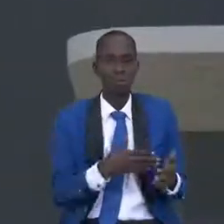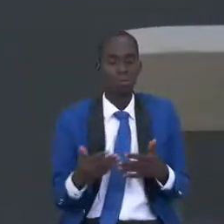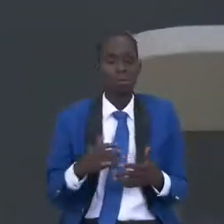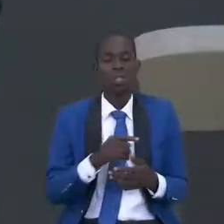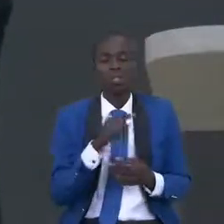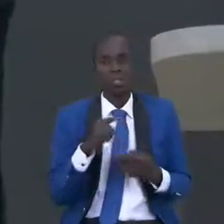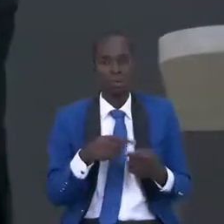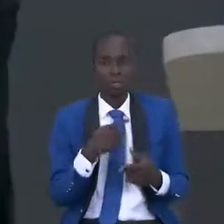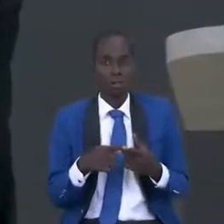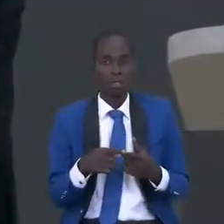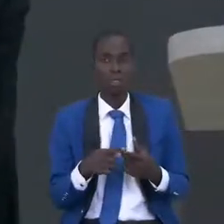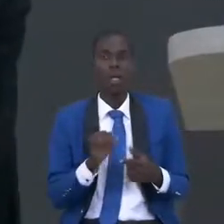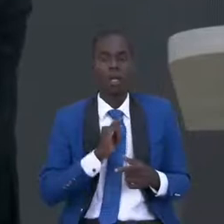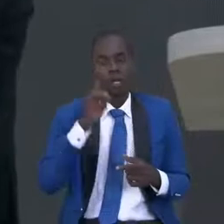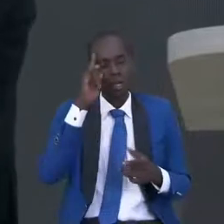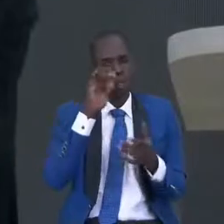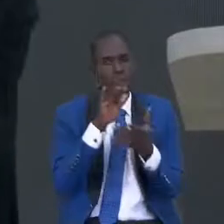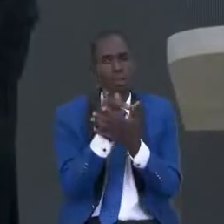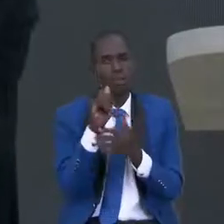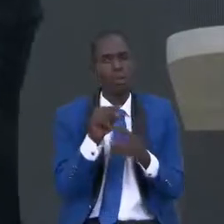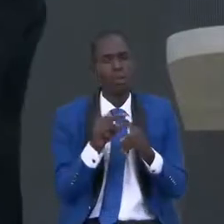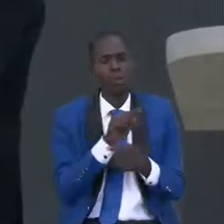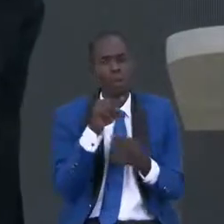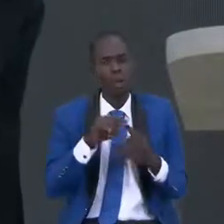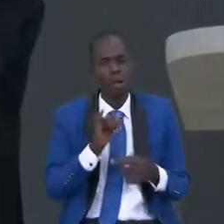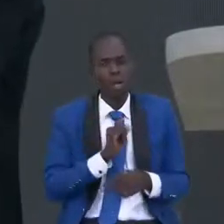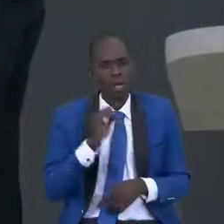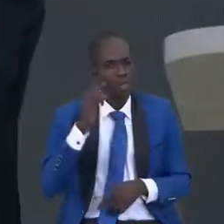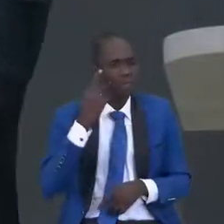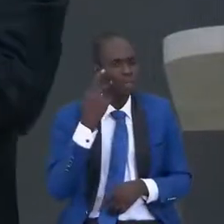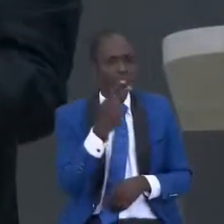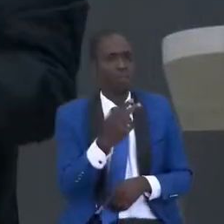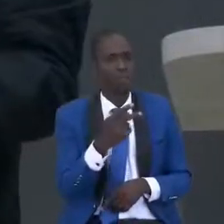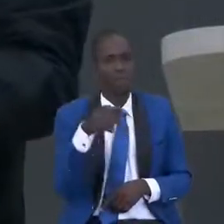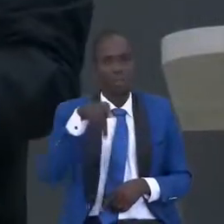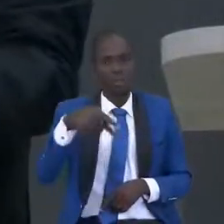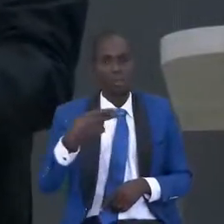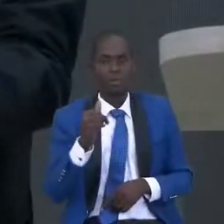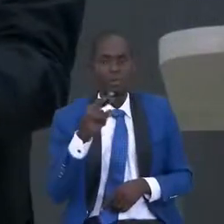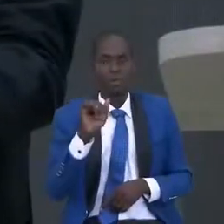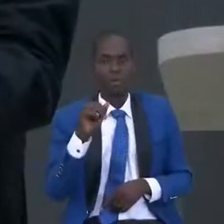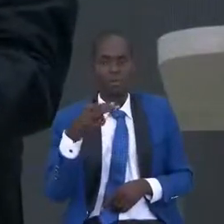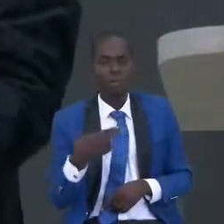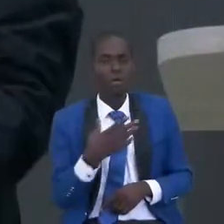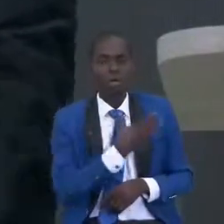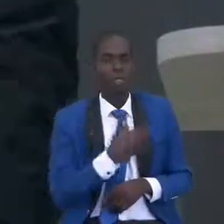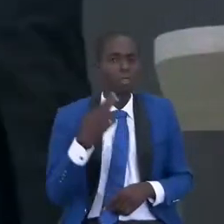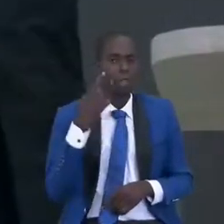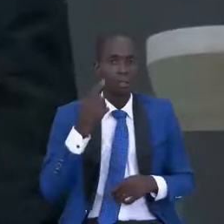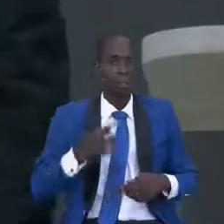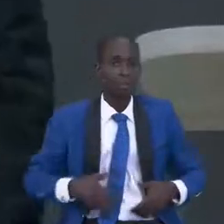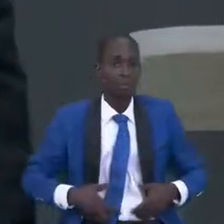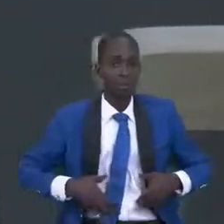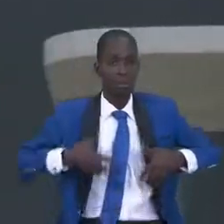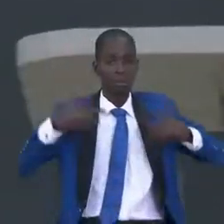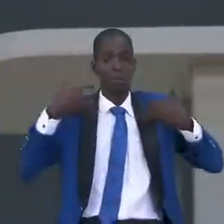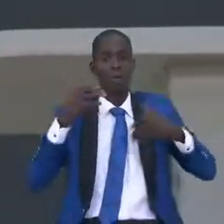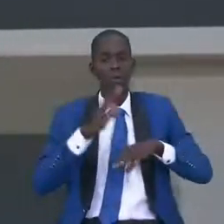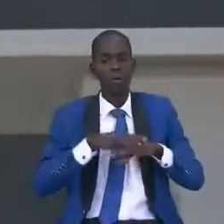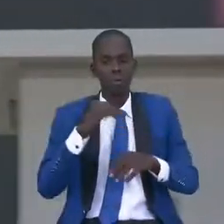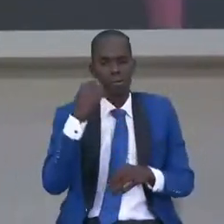Quand je pense à la main dont Pharaon de Nebuchadnezzar est déterminé, et je vois la fureur dans leurs